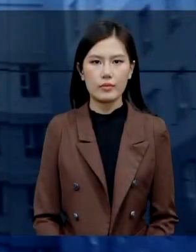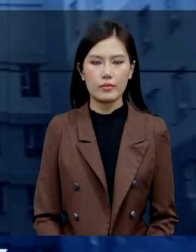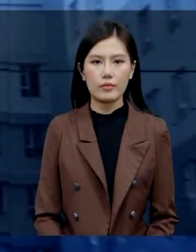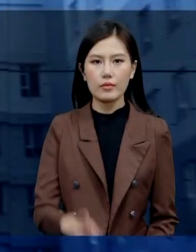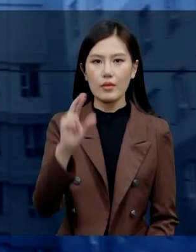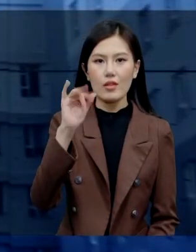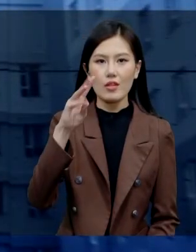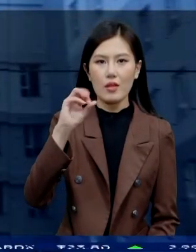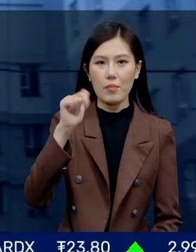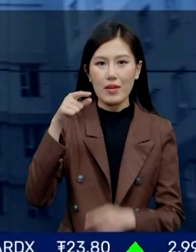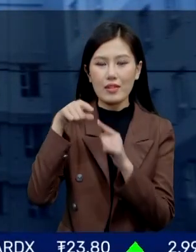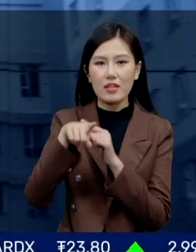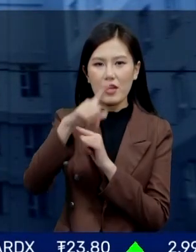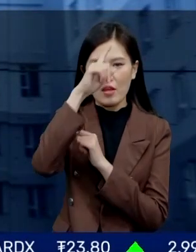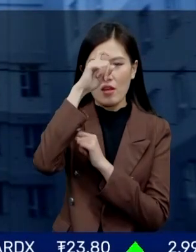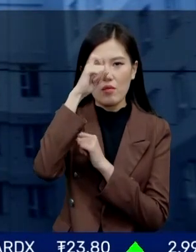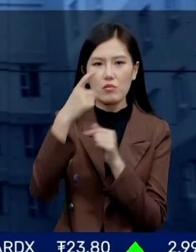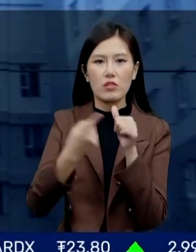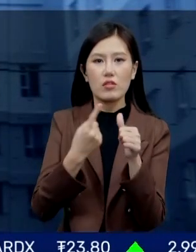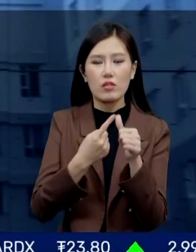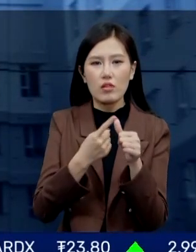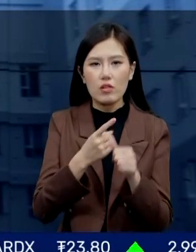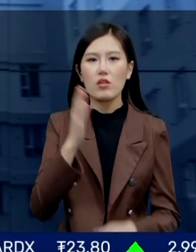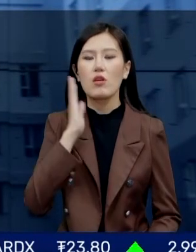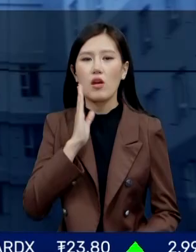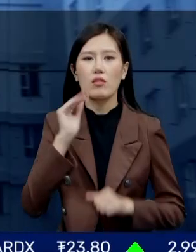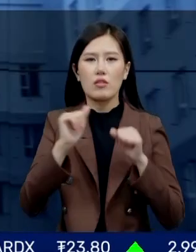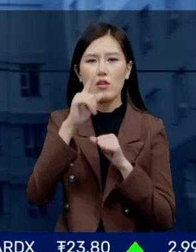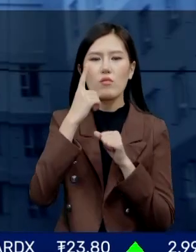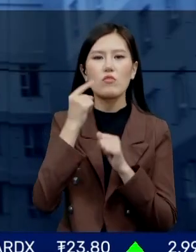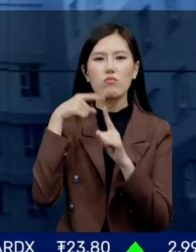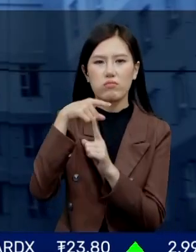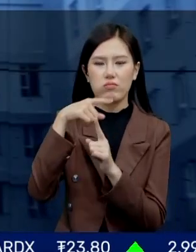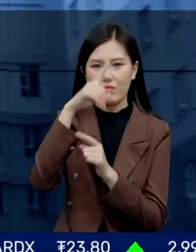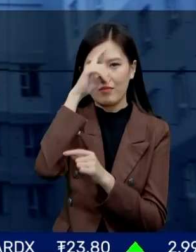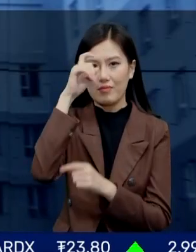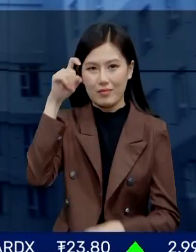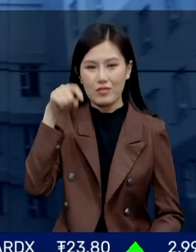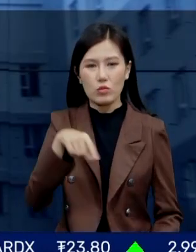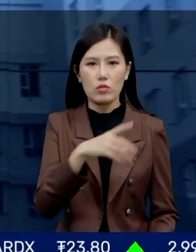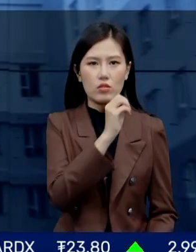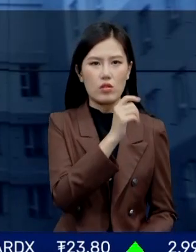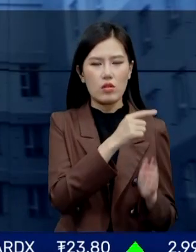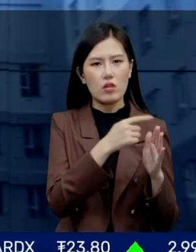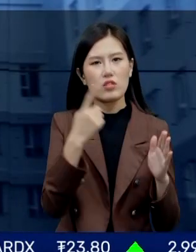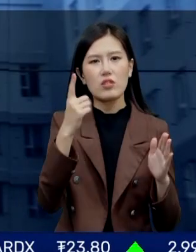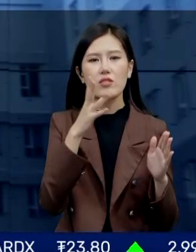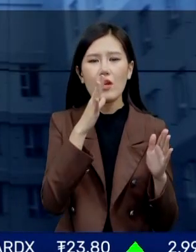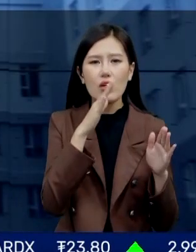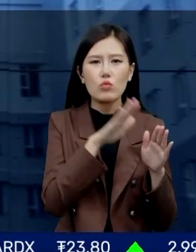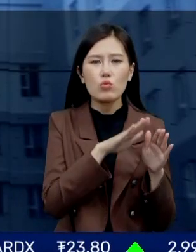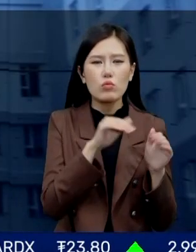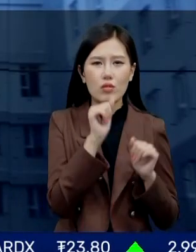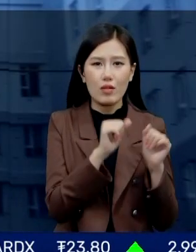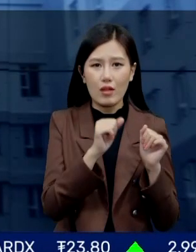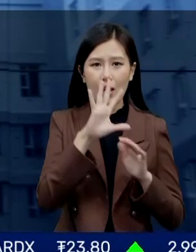Ярамгийн эхнэрээ эмэгтэйчүүдийн үндэсний төвд хэвтэн эмчлүүлж байгаа тэгээс 2 насны нийт 17 хүүхэд өнгөрсөн шөн таталт өгч өндөр халуурчээ.